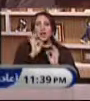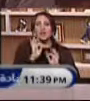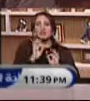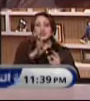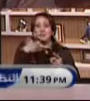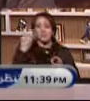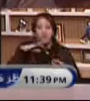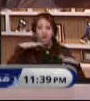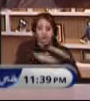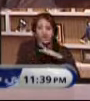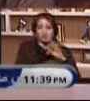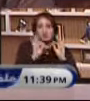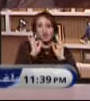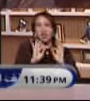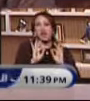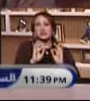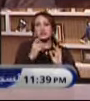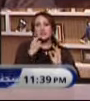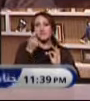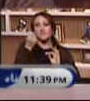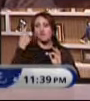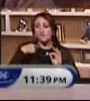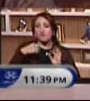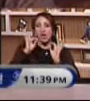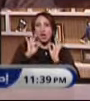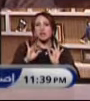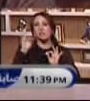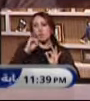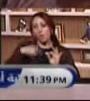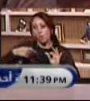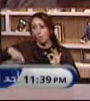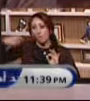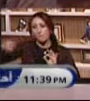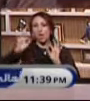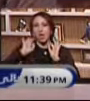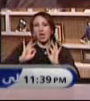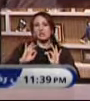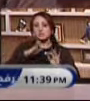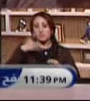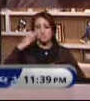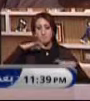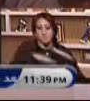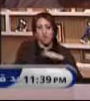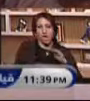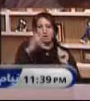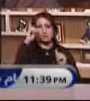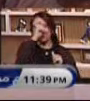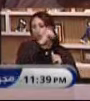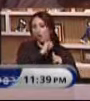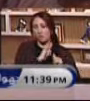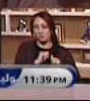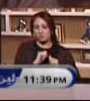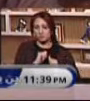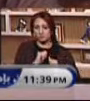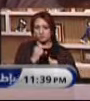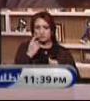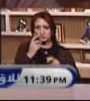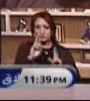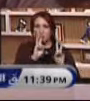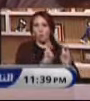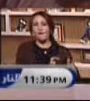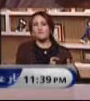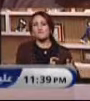الدين لازم دفع الدين حتى الرسول كان يرفض الصرح عليه لو كان النبي صلى الله عليه وسلم بما الهمه رب العباد ان هذا الانسان